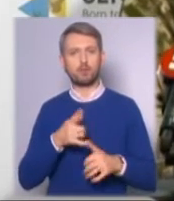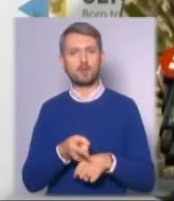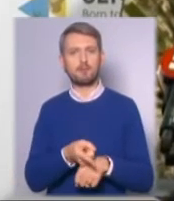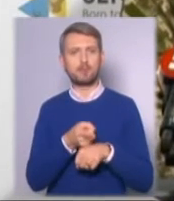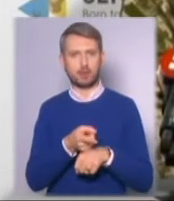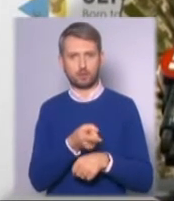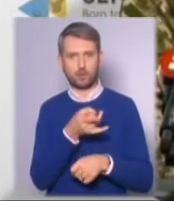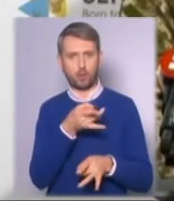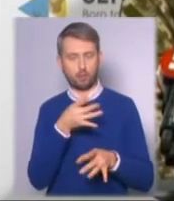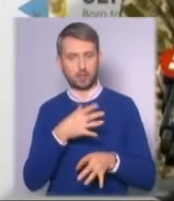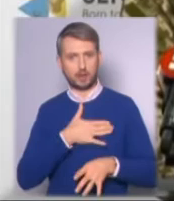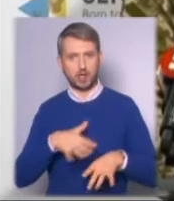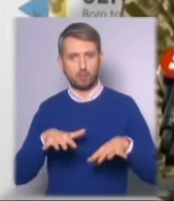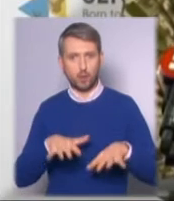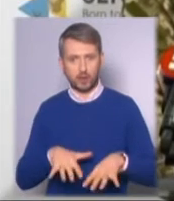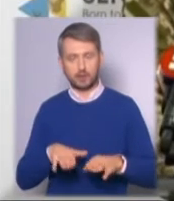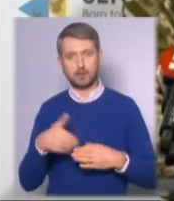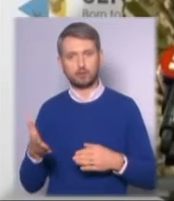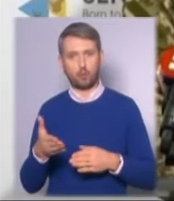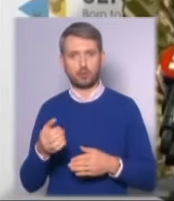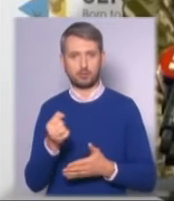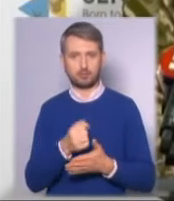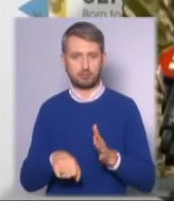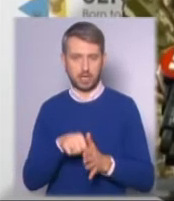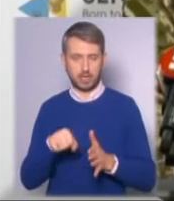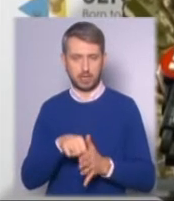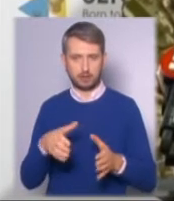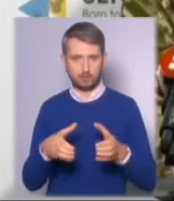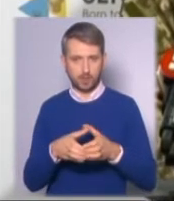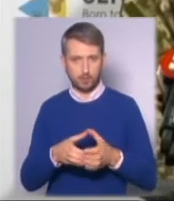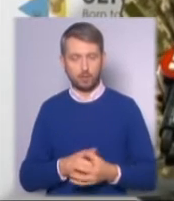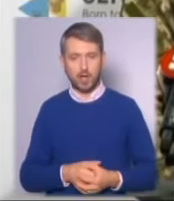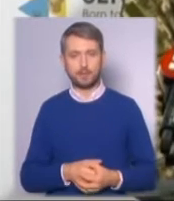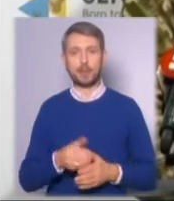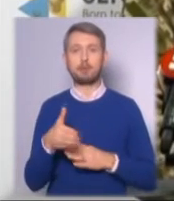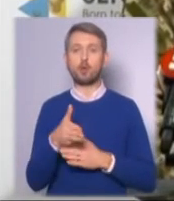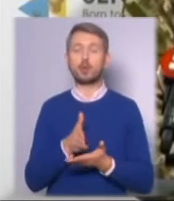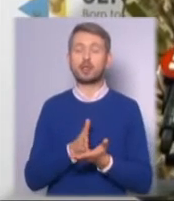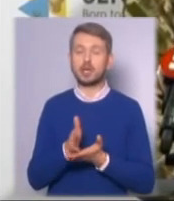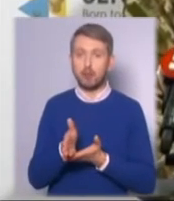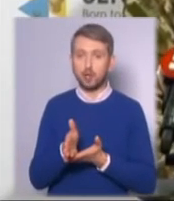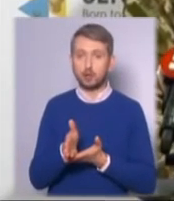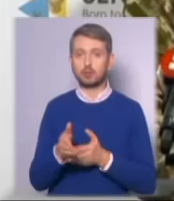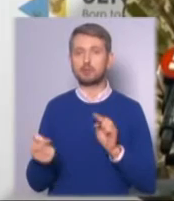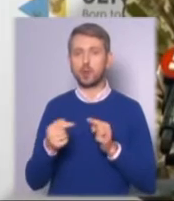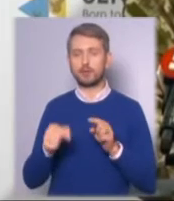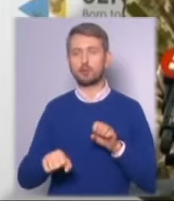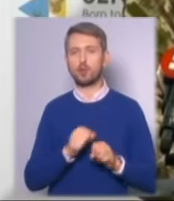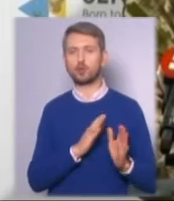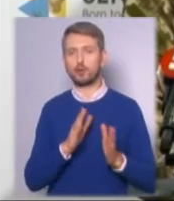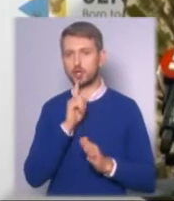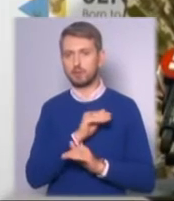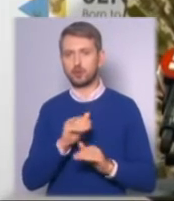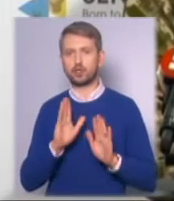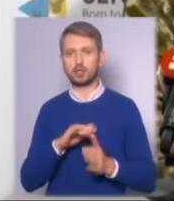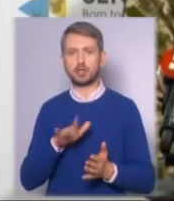наших позицій з боку незаконних збройних формувань. На Маріупольському напрямку противник порушував режим тиші лише у